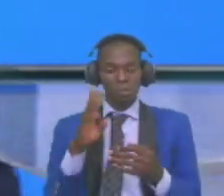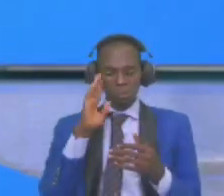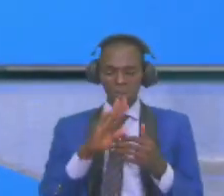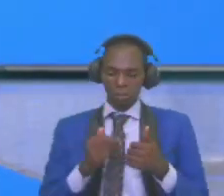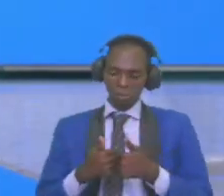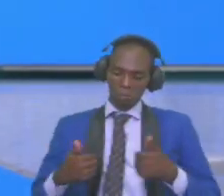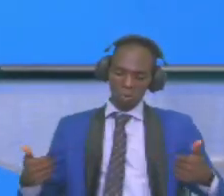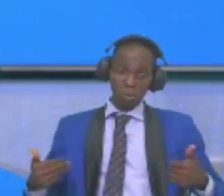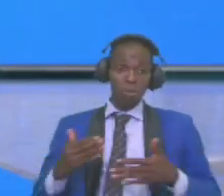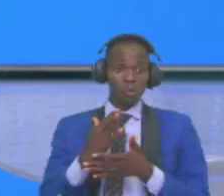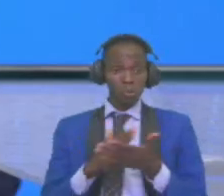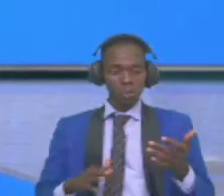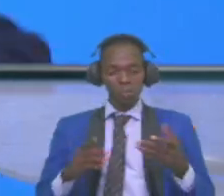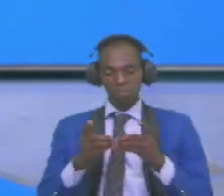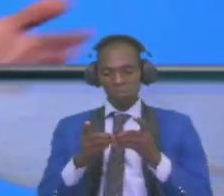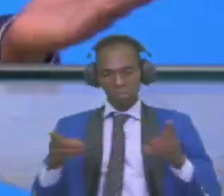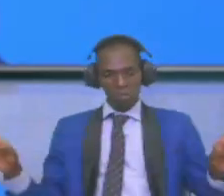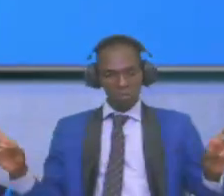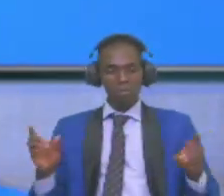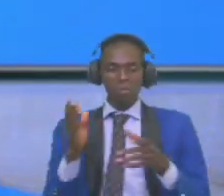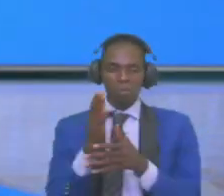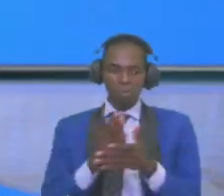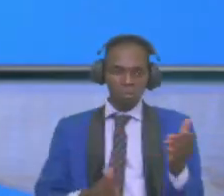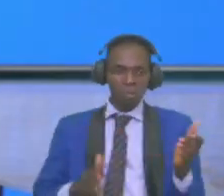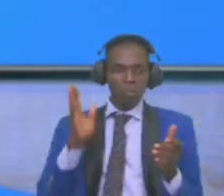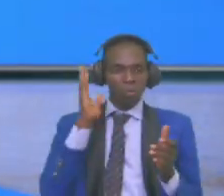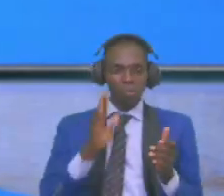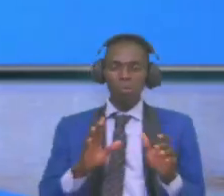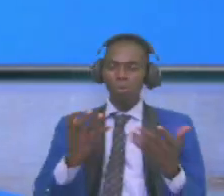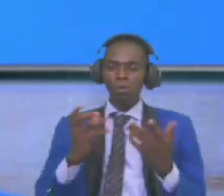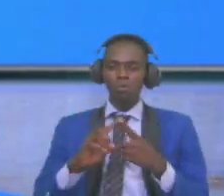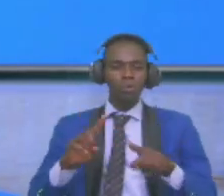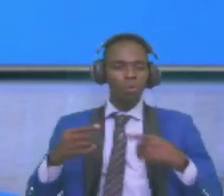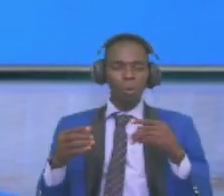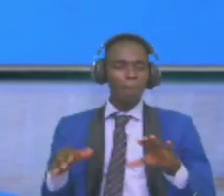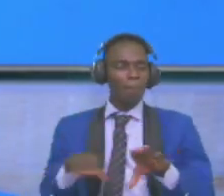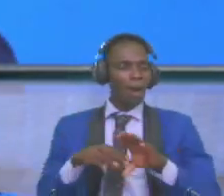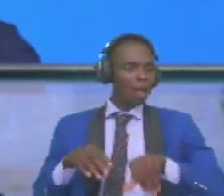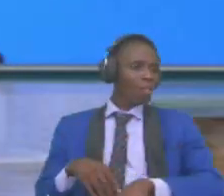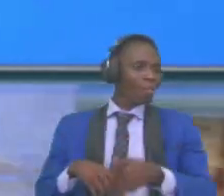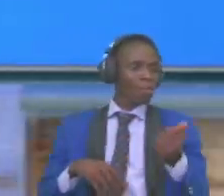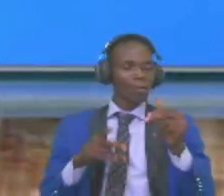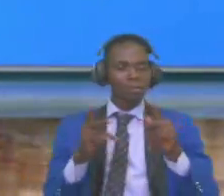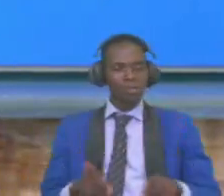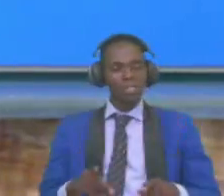séparent pour d'autres ce sera le divorce faut certains alors ils vont aller